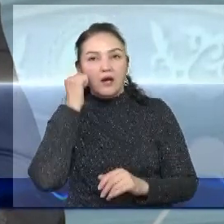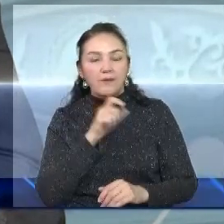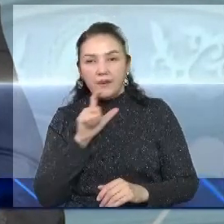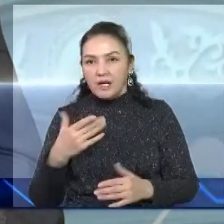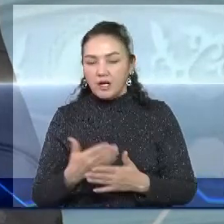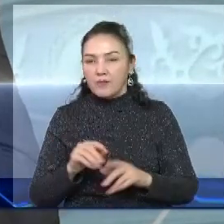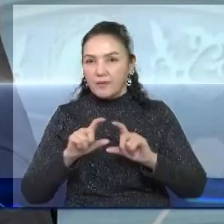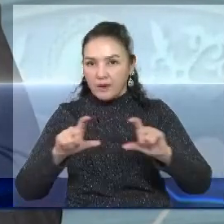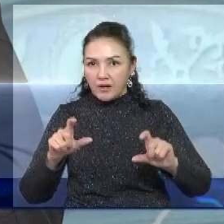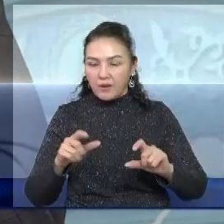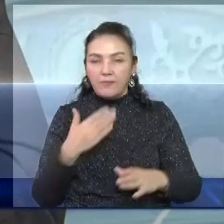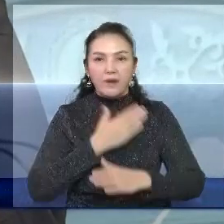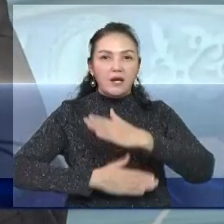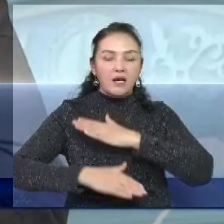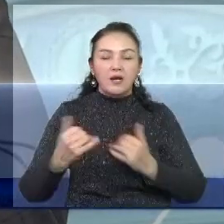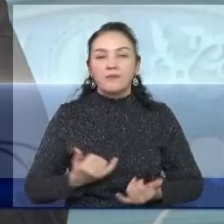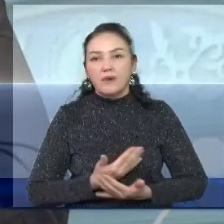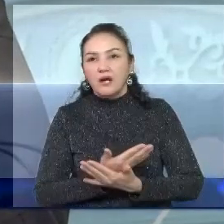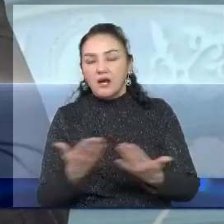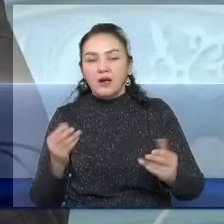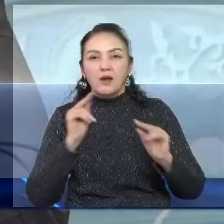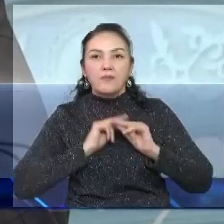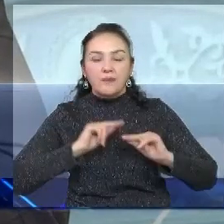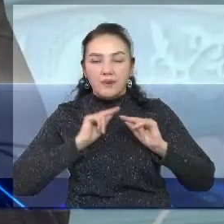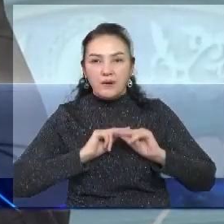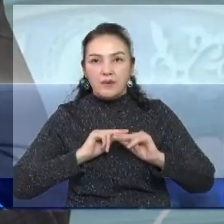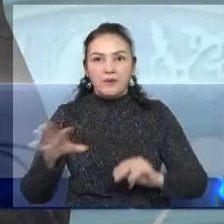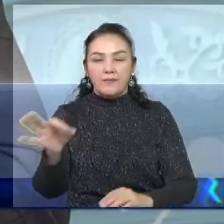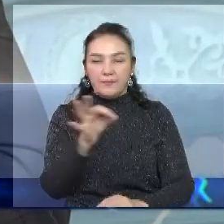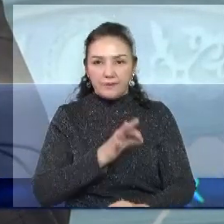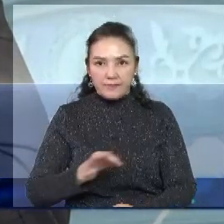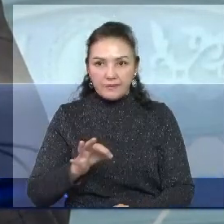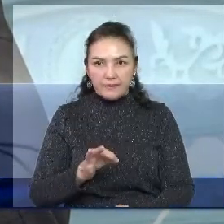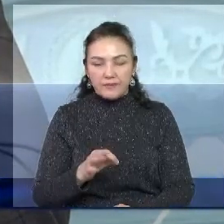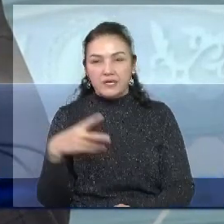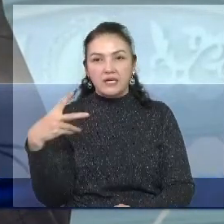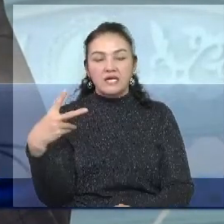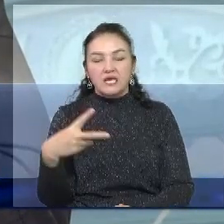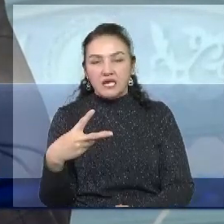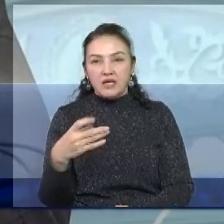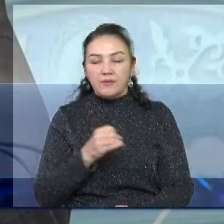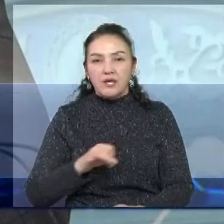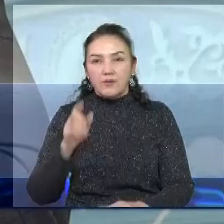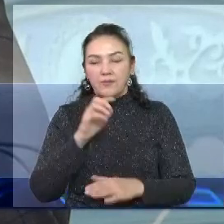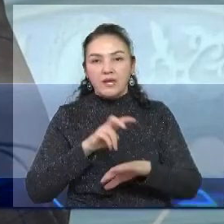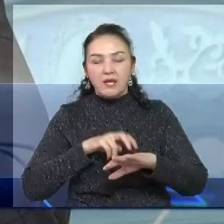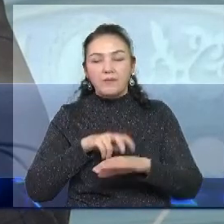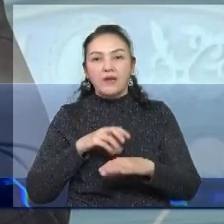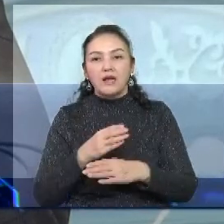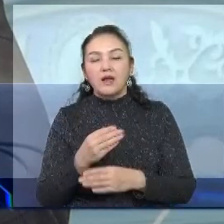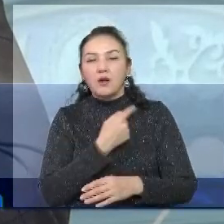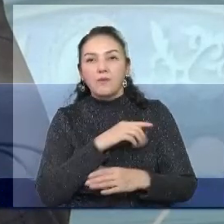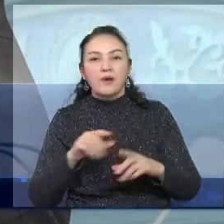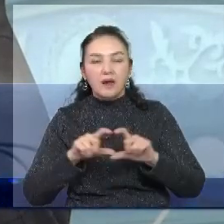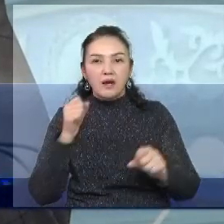және стационар жағдайында мүгедектерге арнаулы әлеуметтік қызмет көрсету үшін облыста 2 мемлекеттік медициналық әлеуметтік